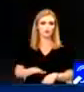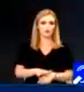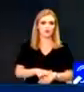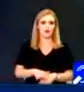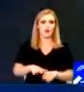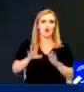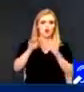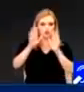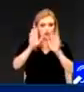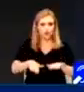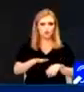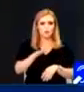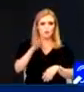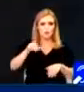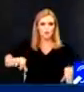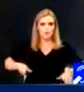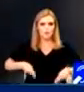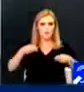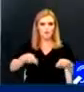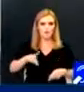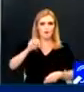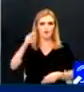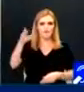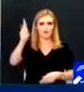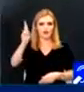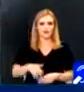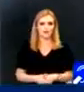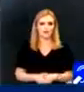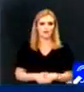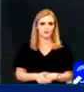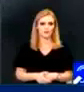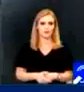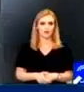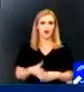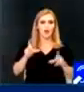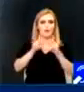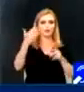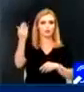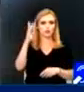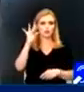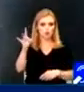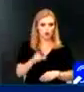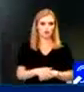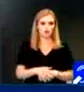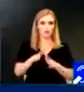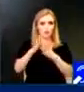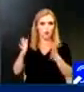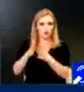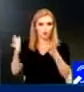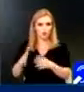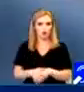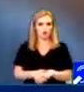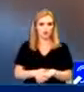Jos mafia! Jos mafia! Rândurile la magazinele sociale a lui Șor devin mai lungi decât